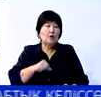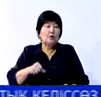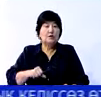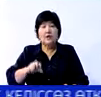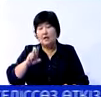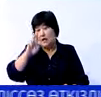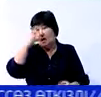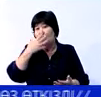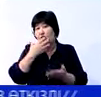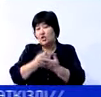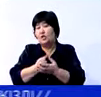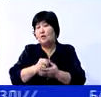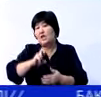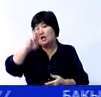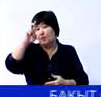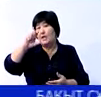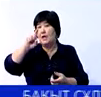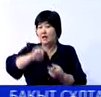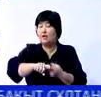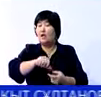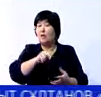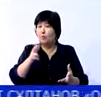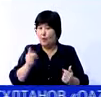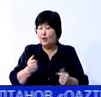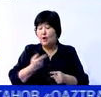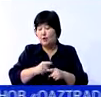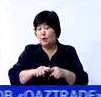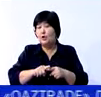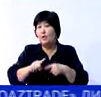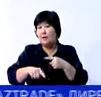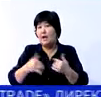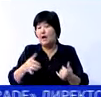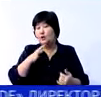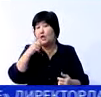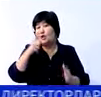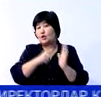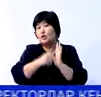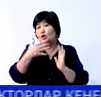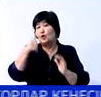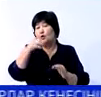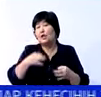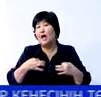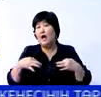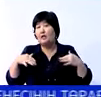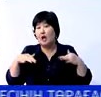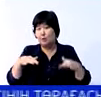жекеменшік империя ретінде өзін мойындатты. Содан бері қазіргі уақытта осы 750 жылдығын атап өту осы